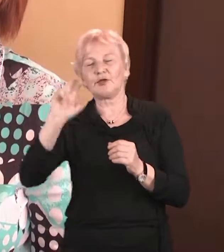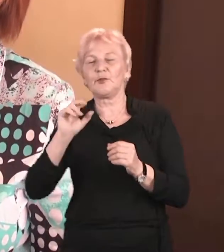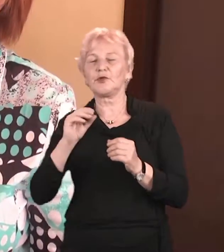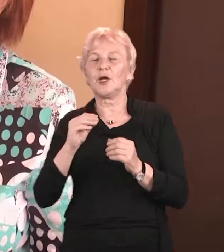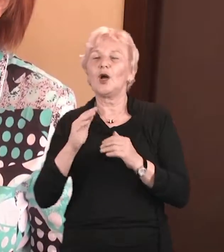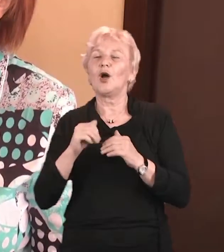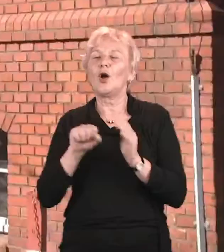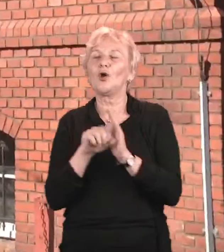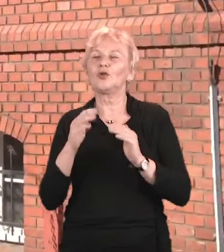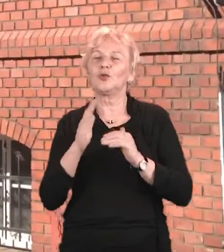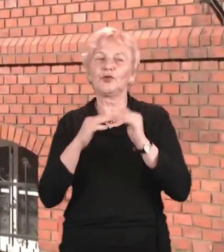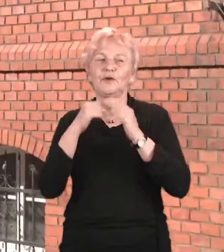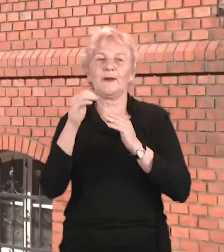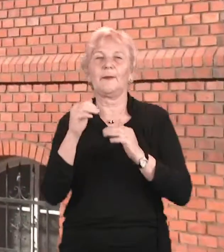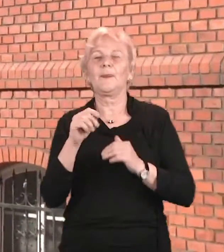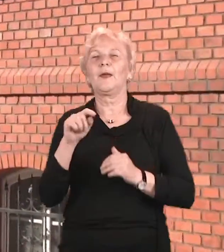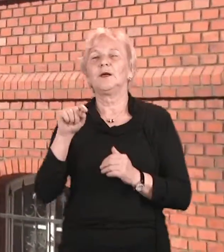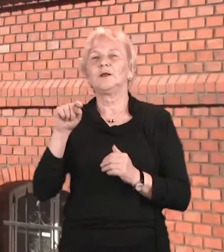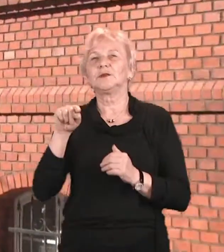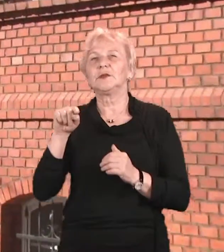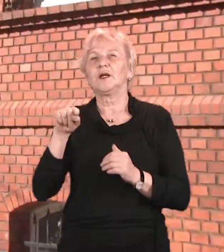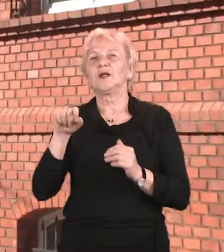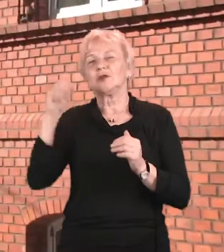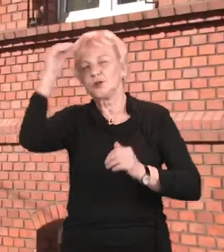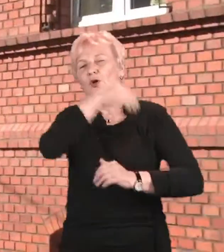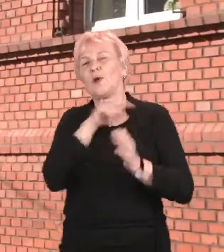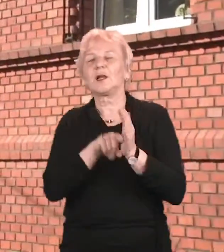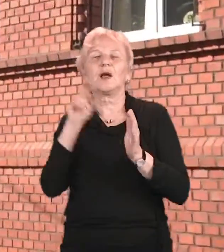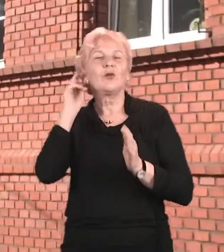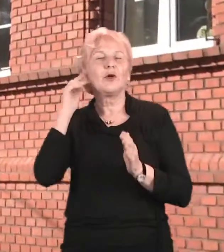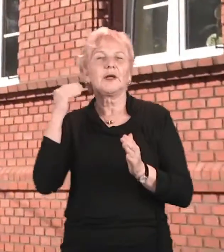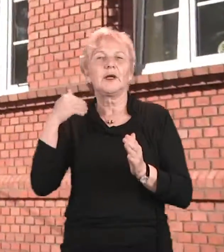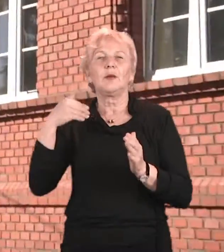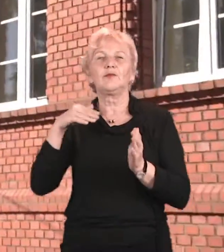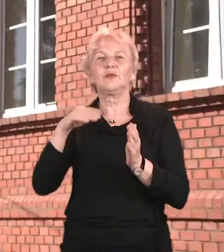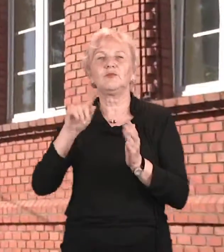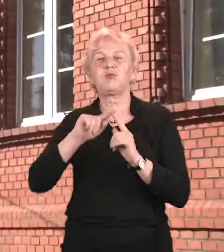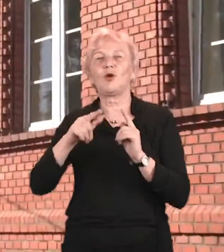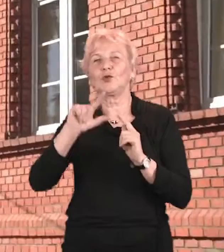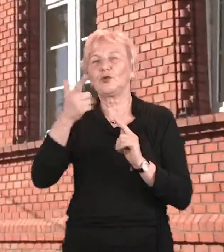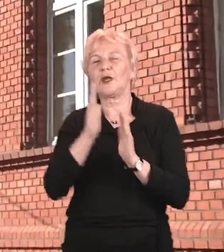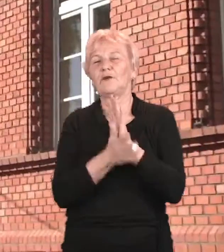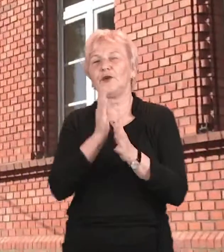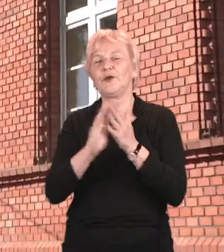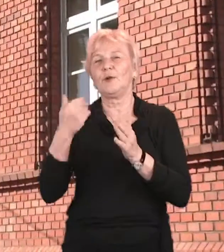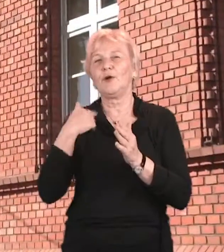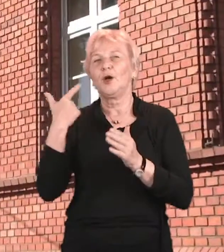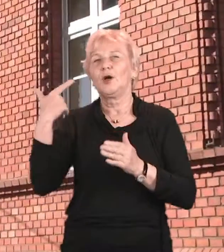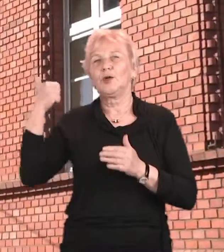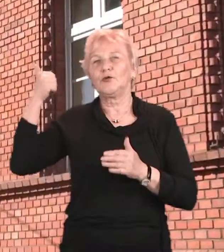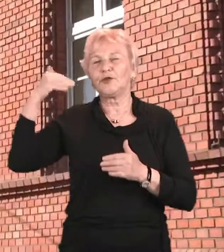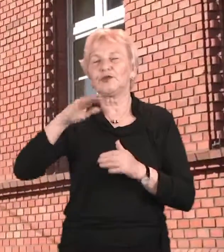wersji, jaki dzisiaj jest. Szkoła dla głuchych wznowiła swoją działalność w roku 1950, gdzie edukację